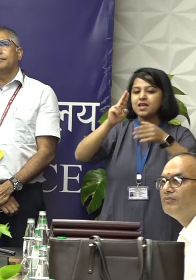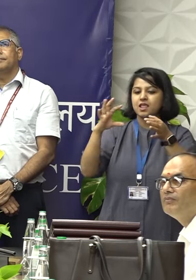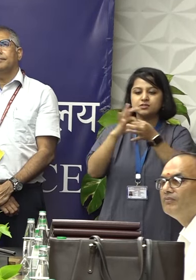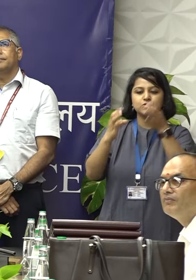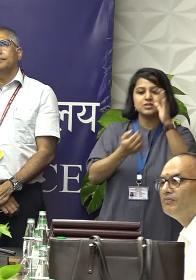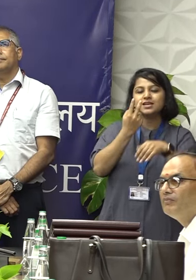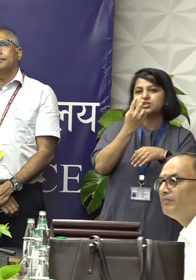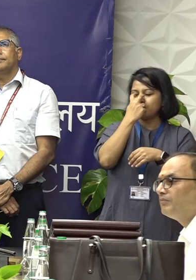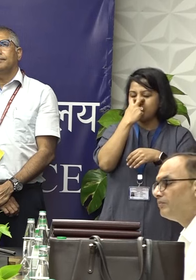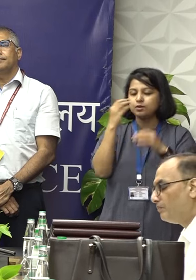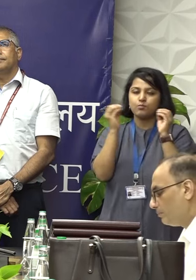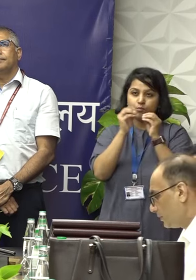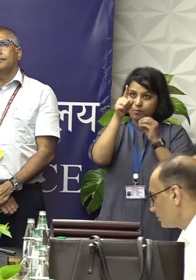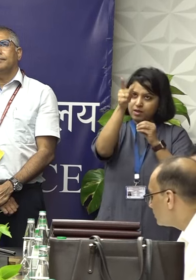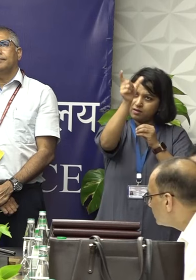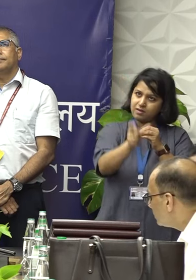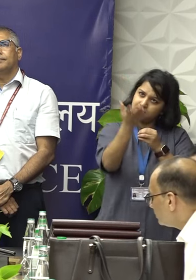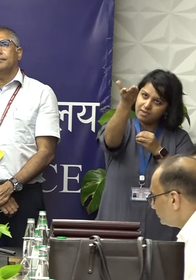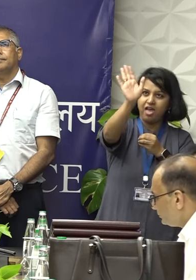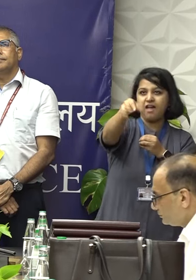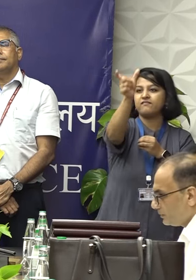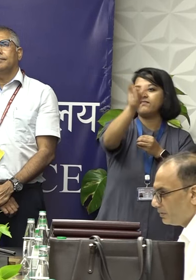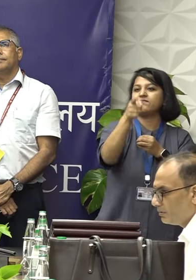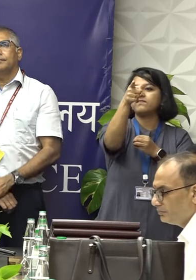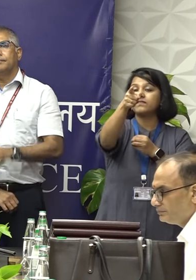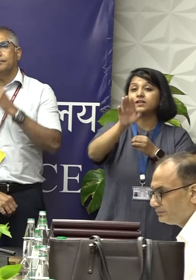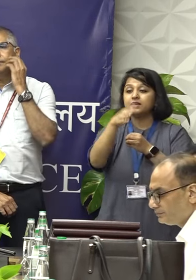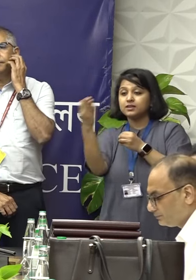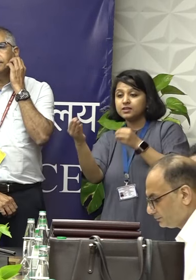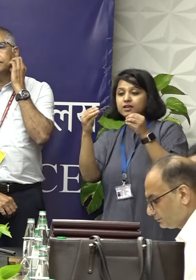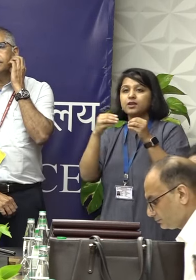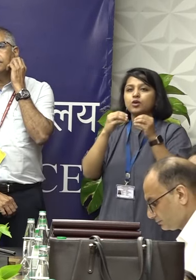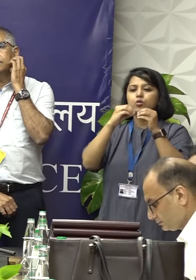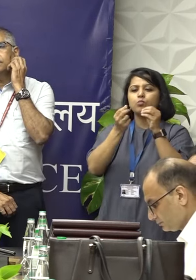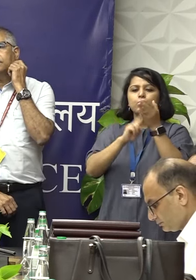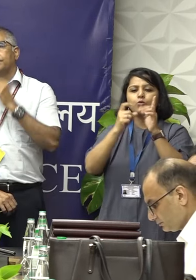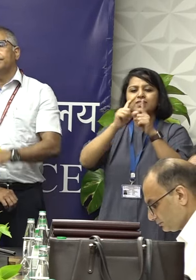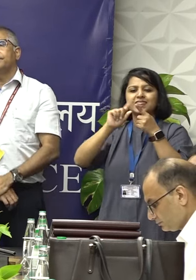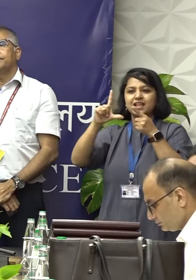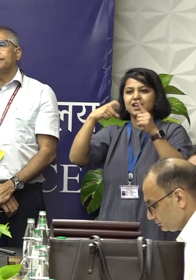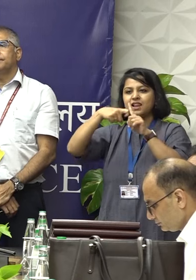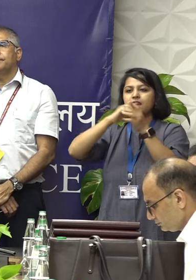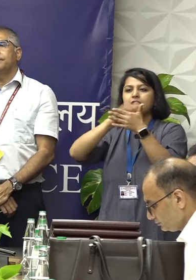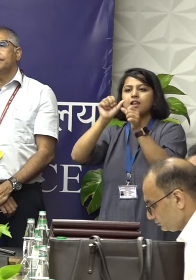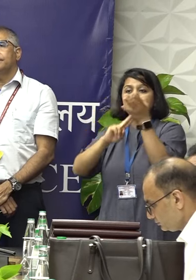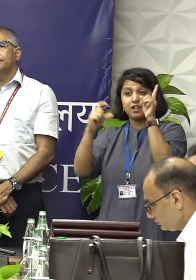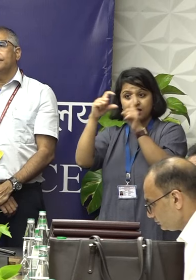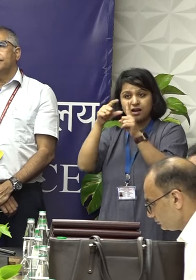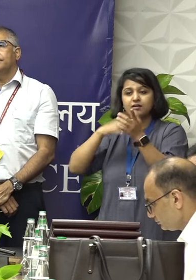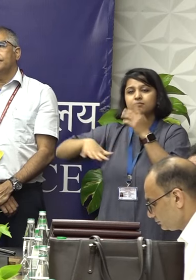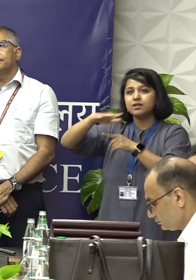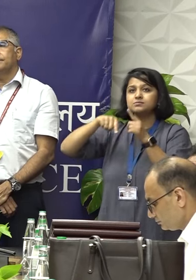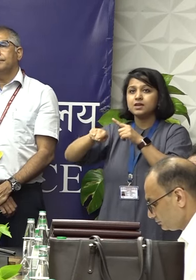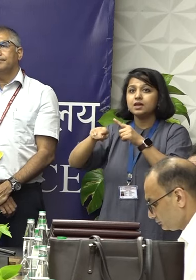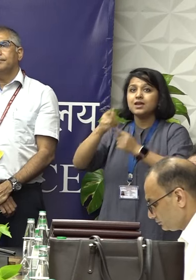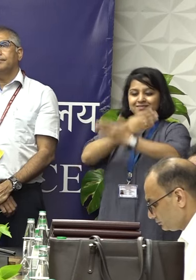फॉर ब्लाइंड मुंबई के प्रतिनिधि वहाँ उपस्थित हैं। बुंदेलखंड क्षेत्र में दृष्टि बाधित व्यक्तियों के लिए सेवाओं को वृद्धि कराना इस एमओयू